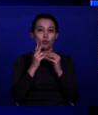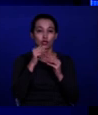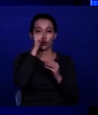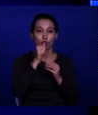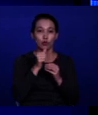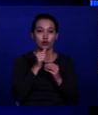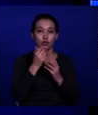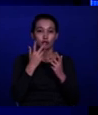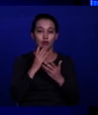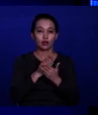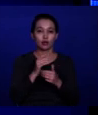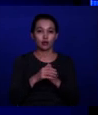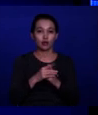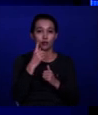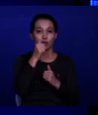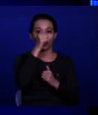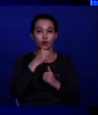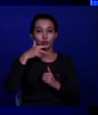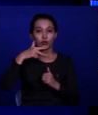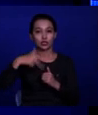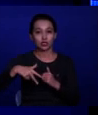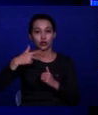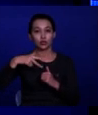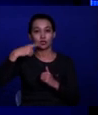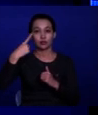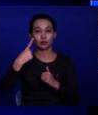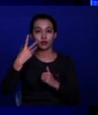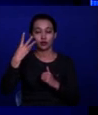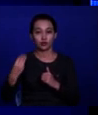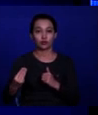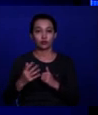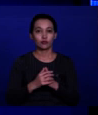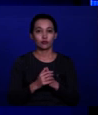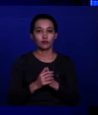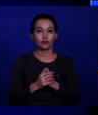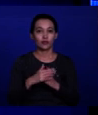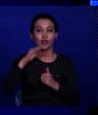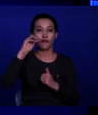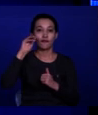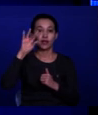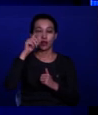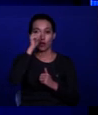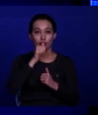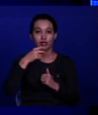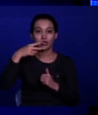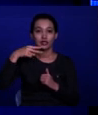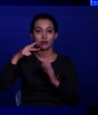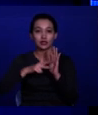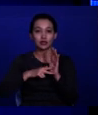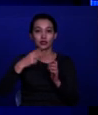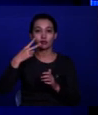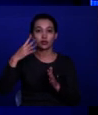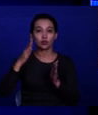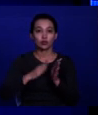oydan iborat. Bir oy 31 yoki 30 sutka. Fevral 28